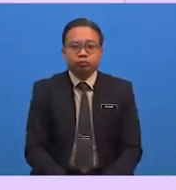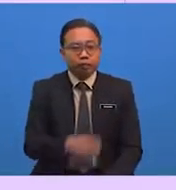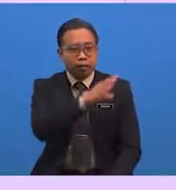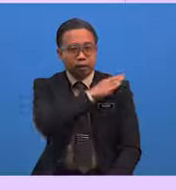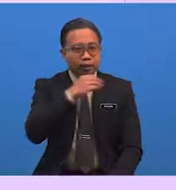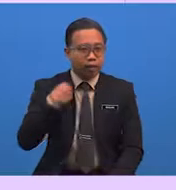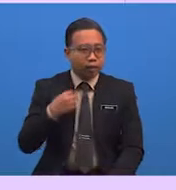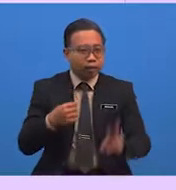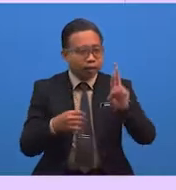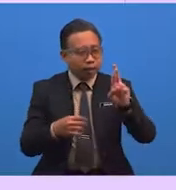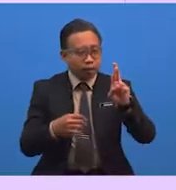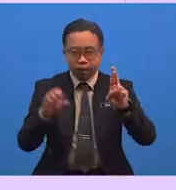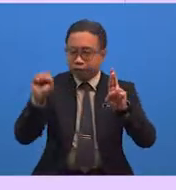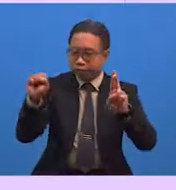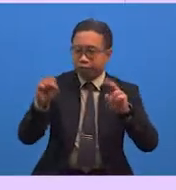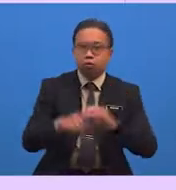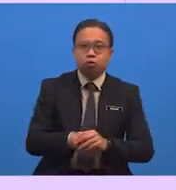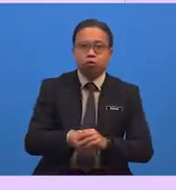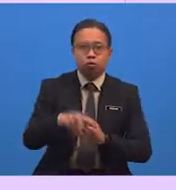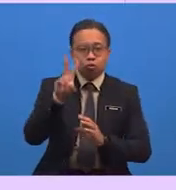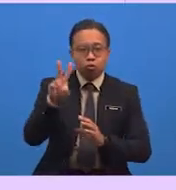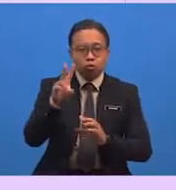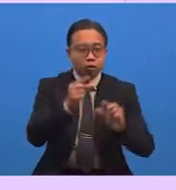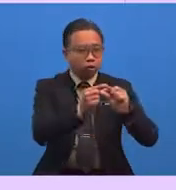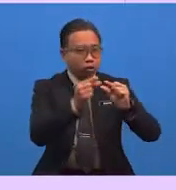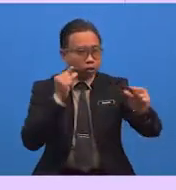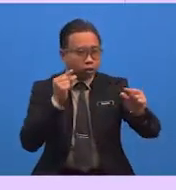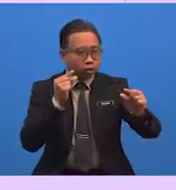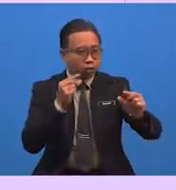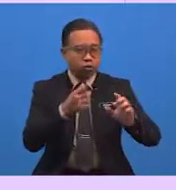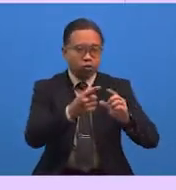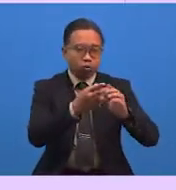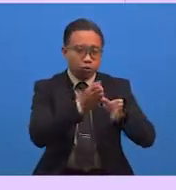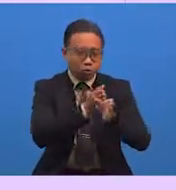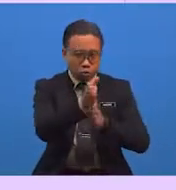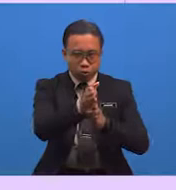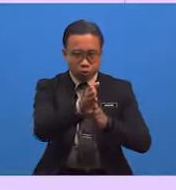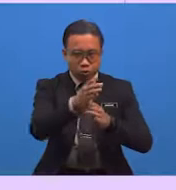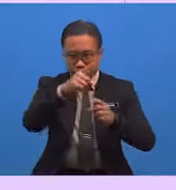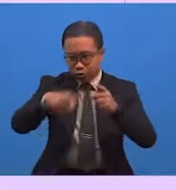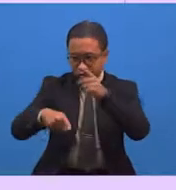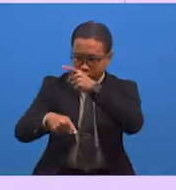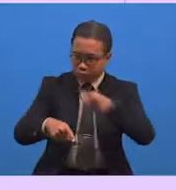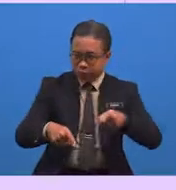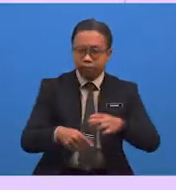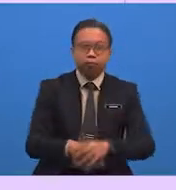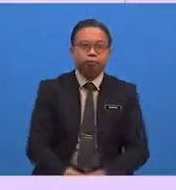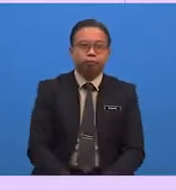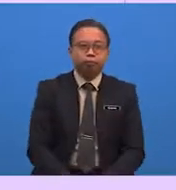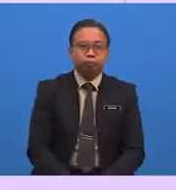dan RS adalah dua garis lurus yang bersilang pada titik O.